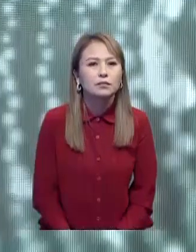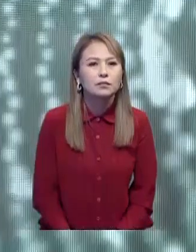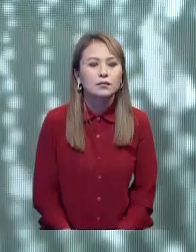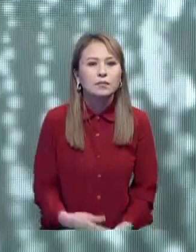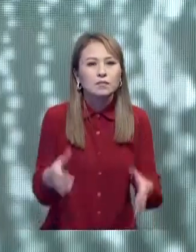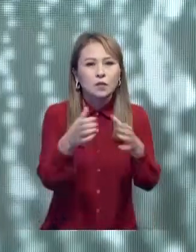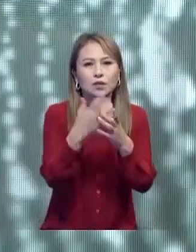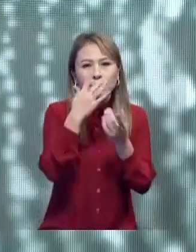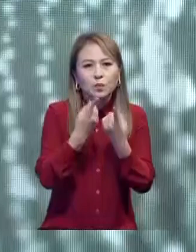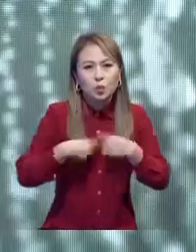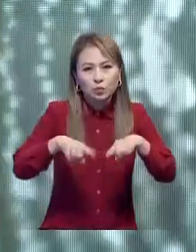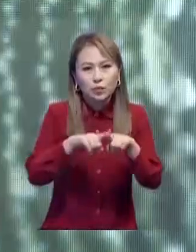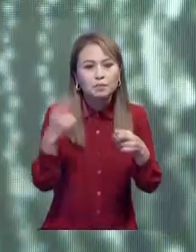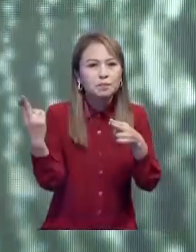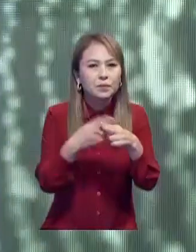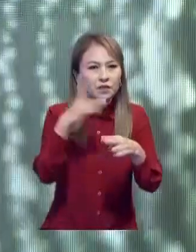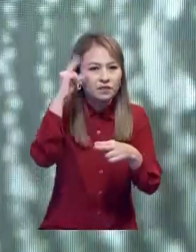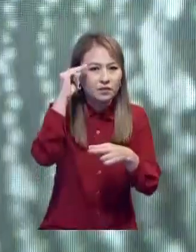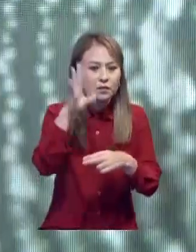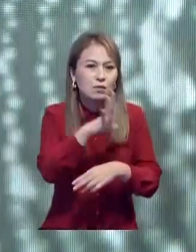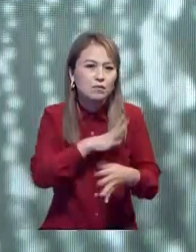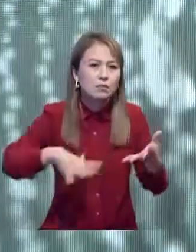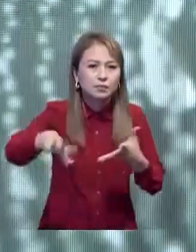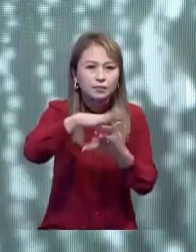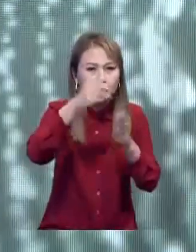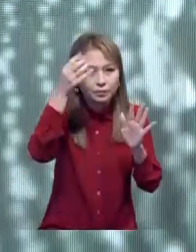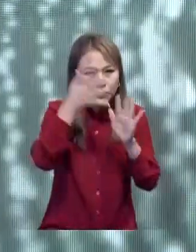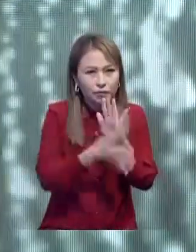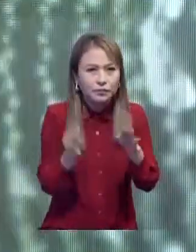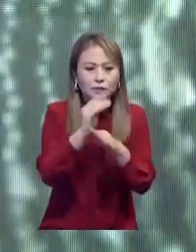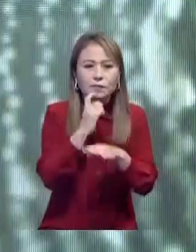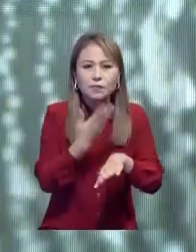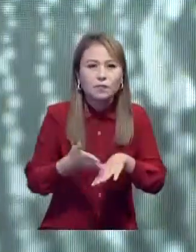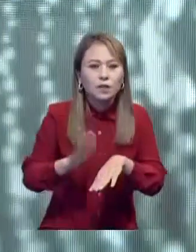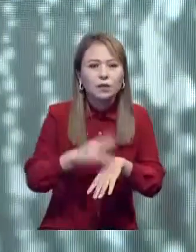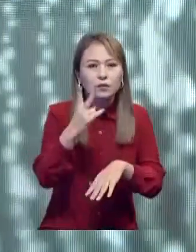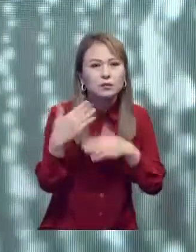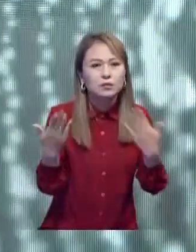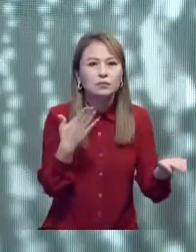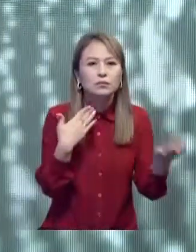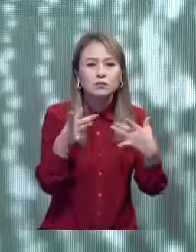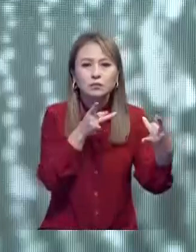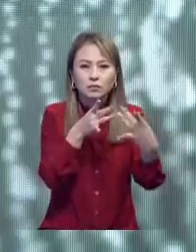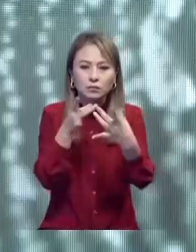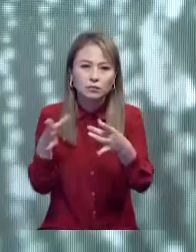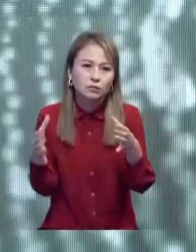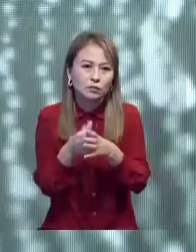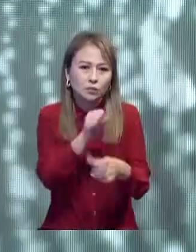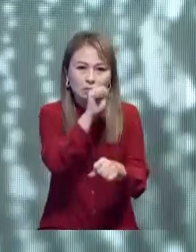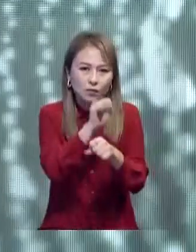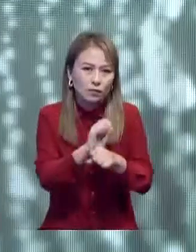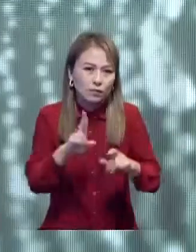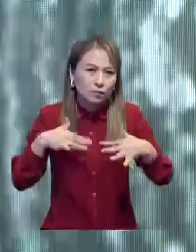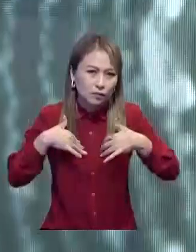Біріккен ұлттар ұйымы гуманитарлық үзіліс мерзімін ұзартқанымен барлық шығынның орын толтыру қиын дейді. Ал екі тарап арасындағы қақтығысты бір